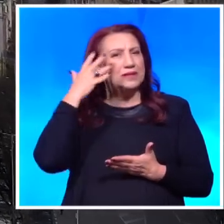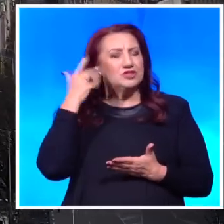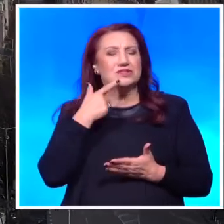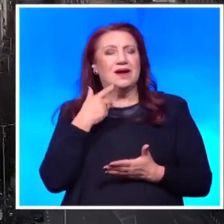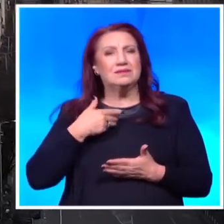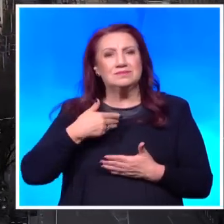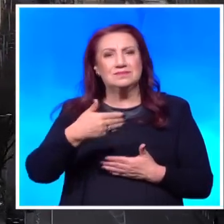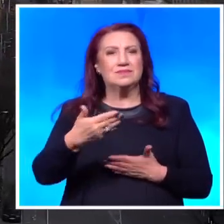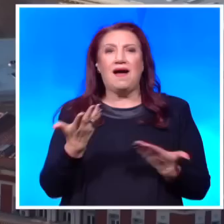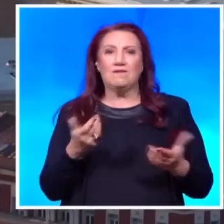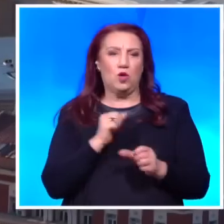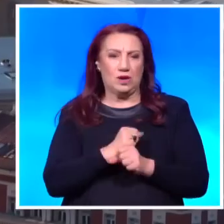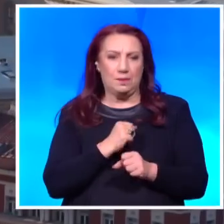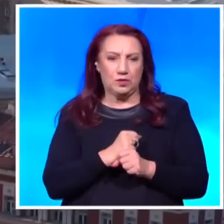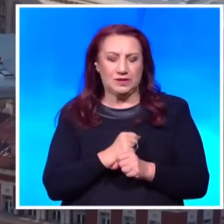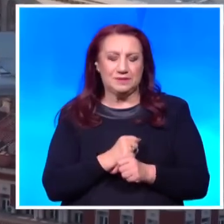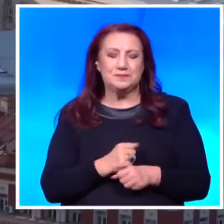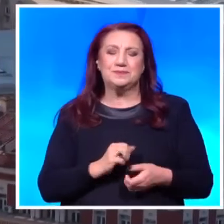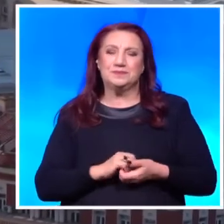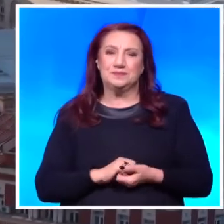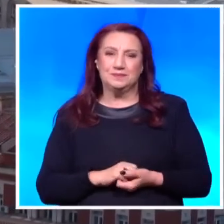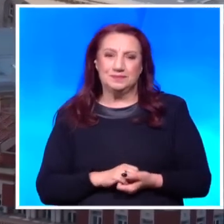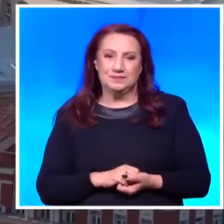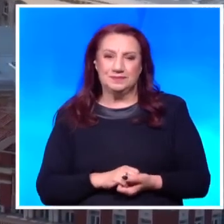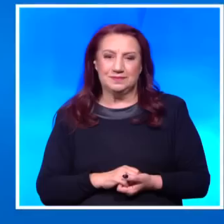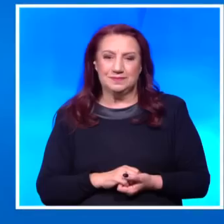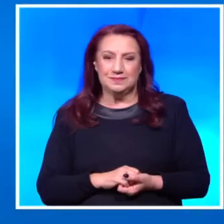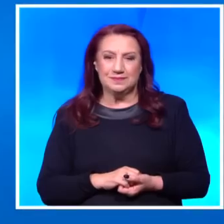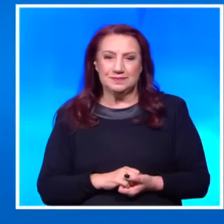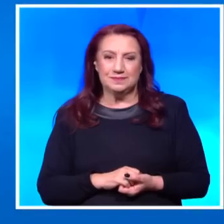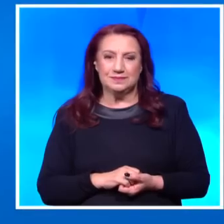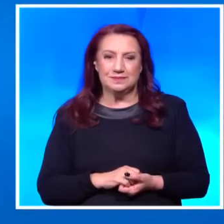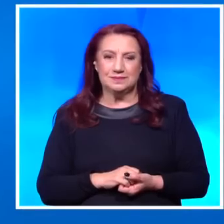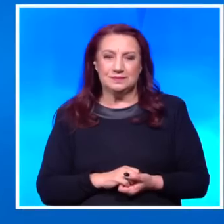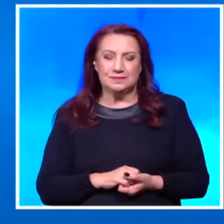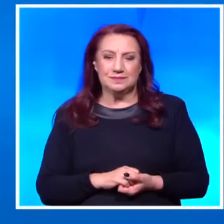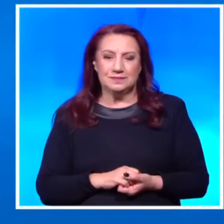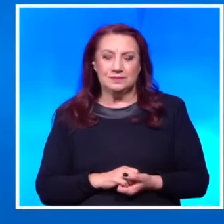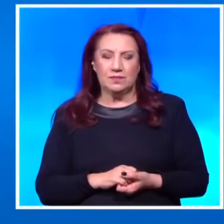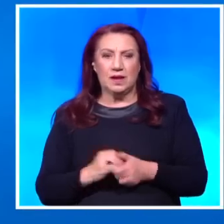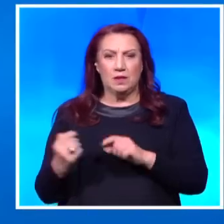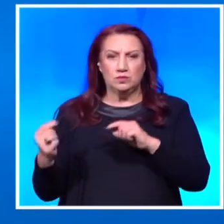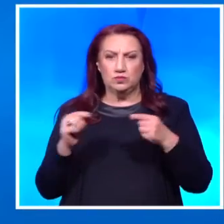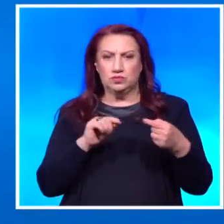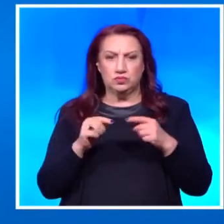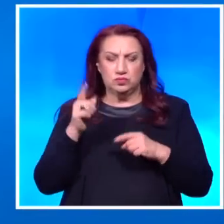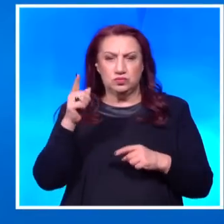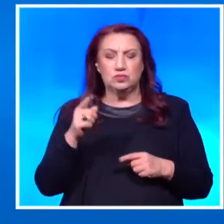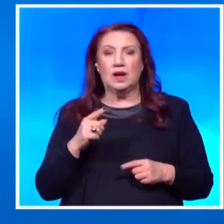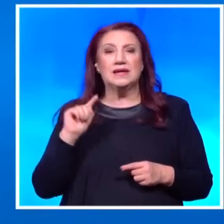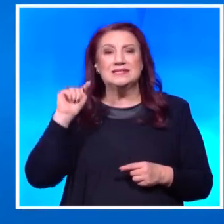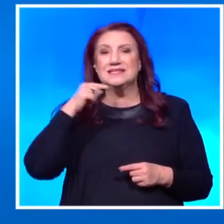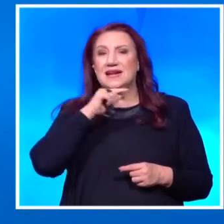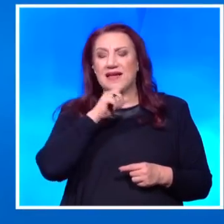одобрение от Министерския съвет. За БТВ новините, Николета Хаджийска. Скандал в Сливен, след като овчарки разкъсаха